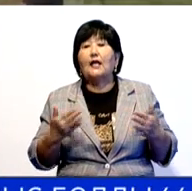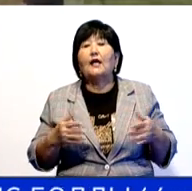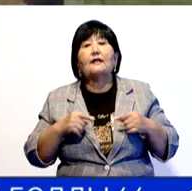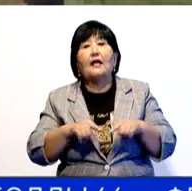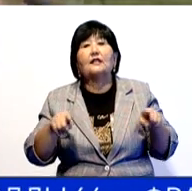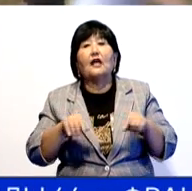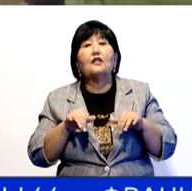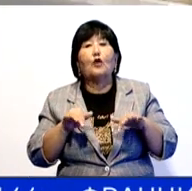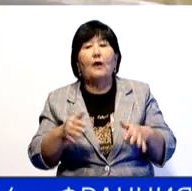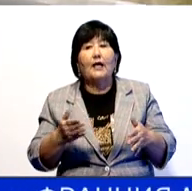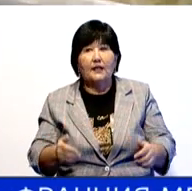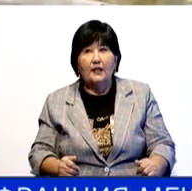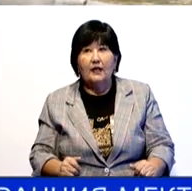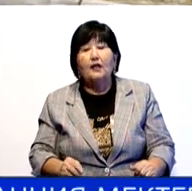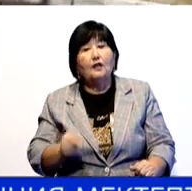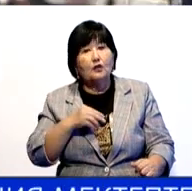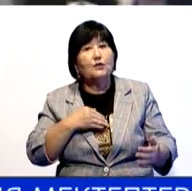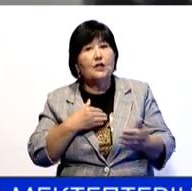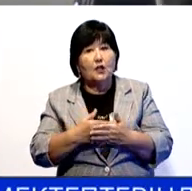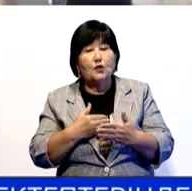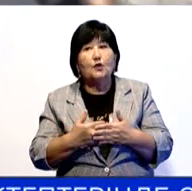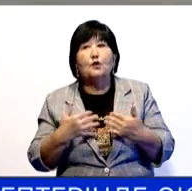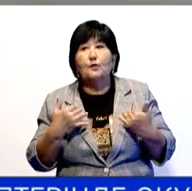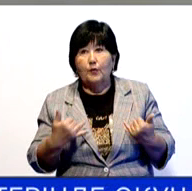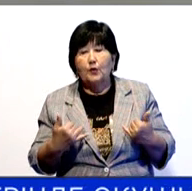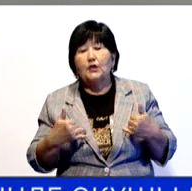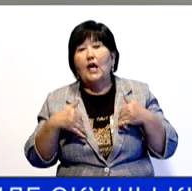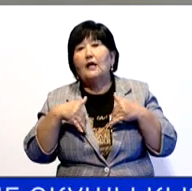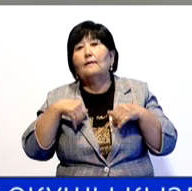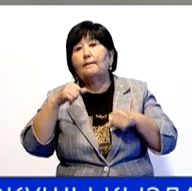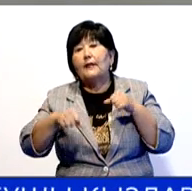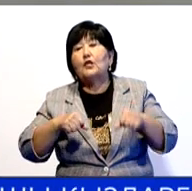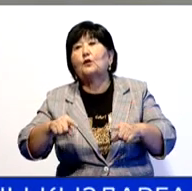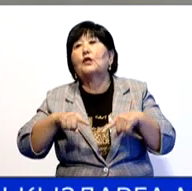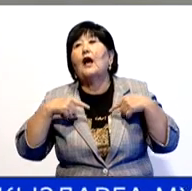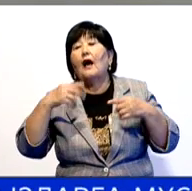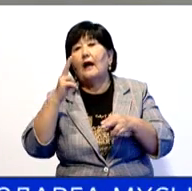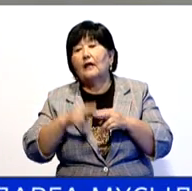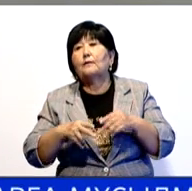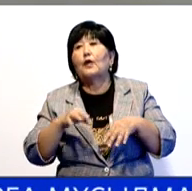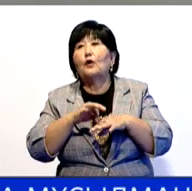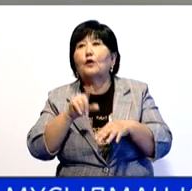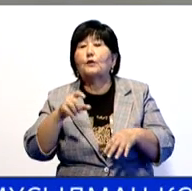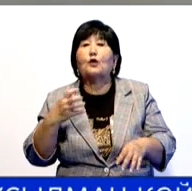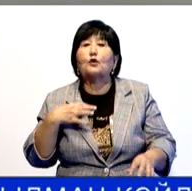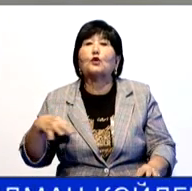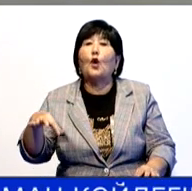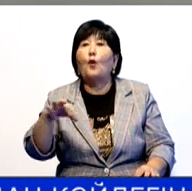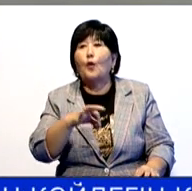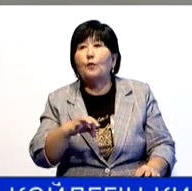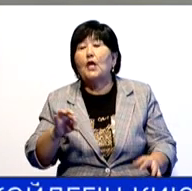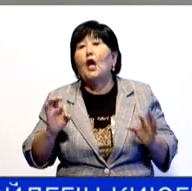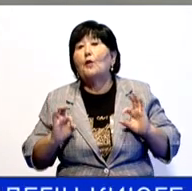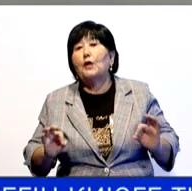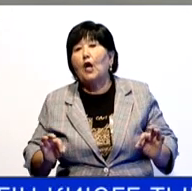насихаттау бағытында жұмыстар жүргізіп, бүгін міне шеруді аяқтап жатырмыз. Ұйымдастырушылар, Қызылорда облыстық